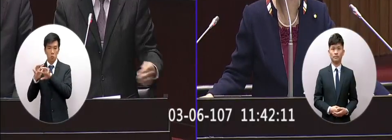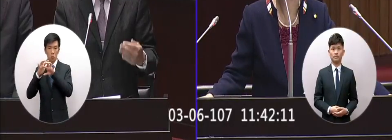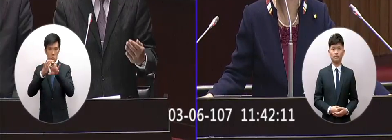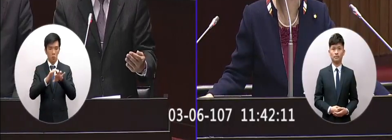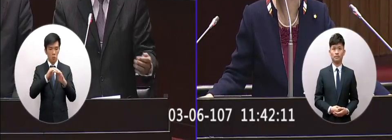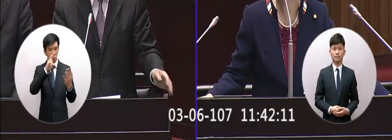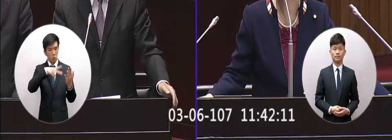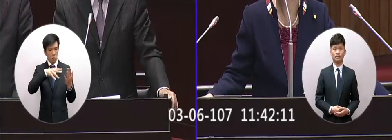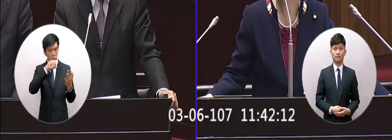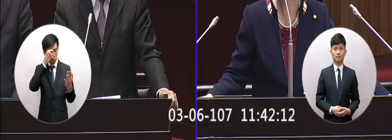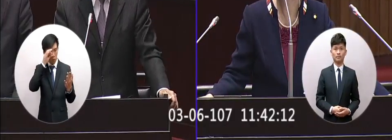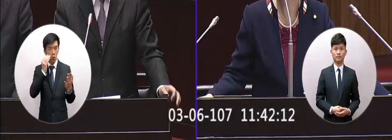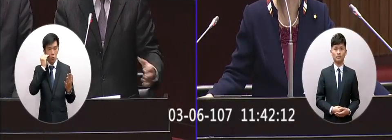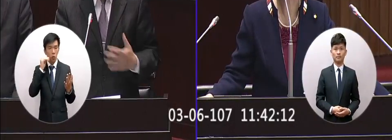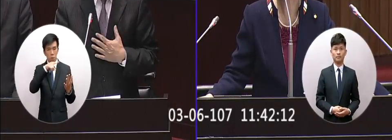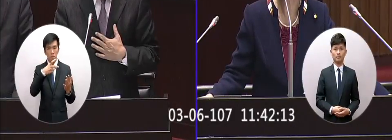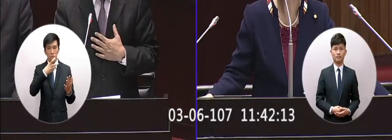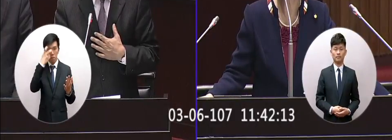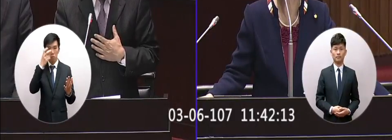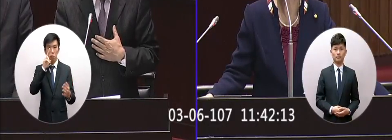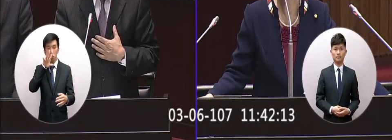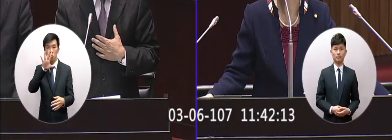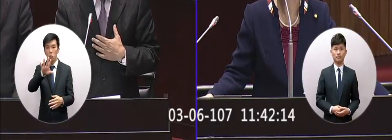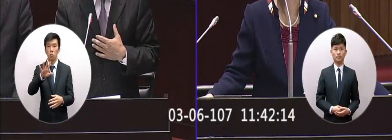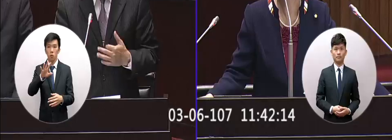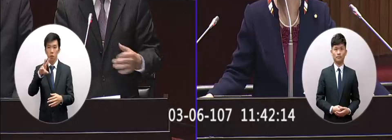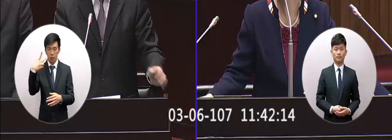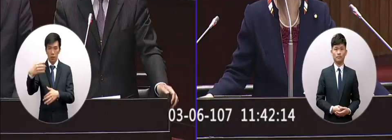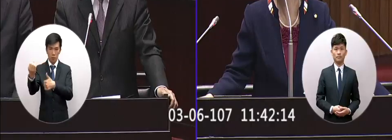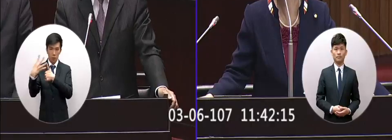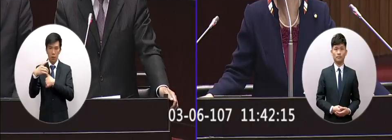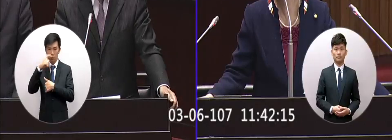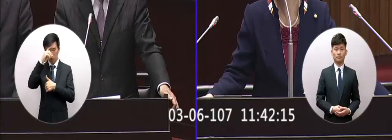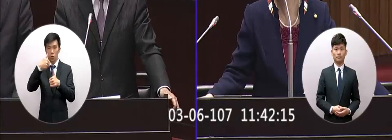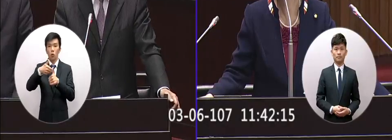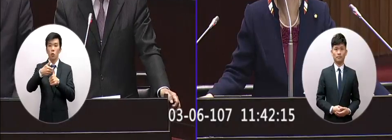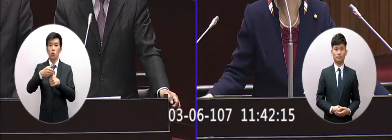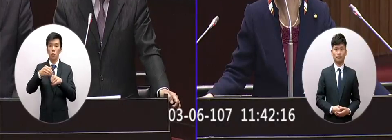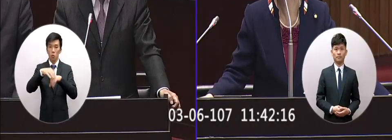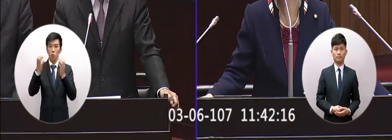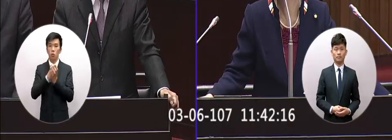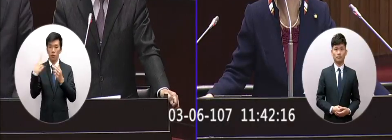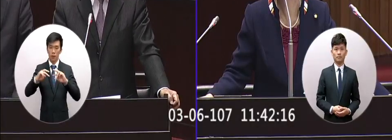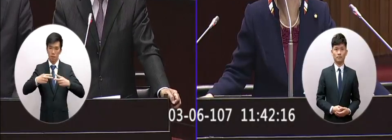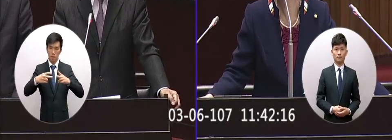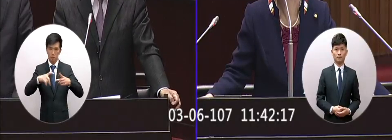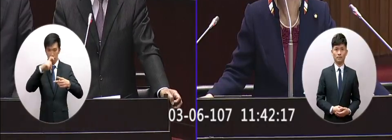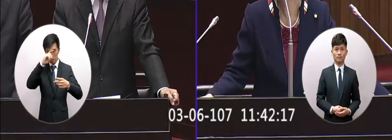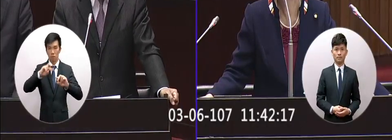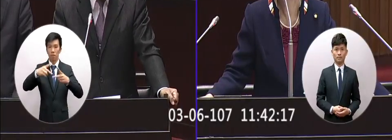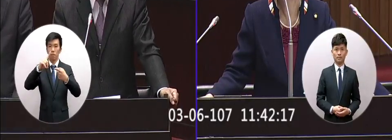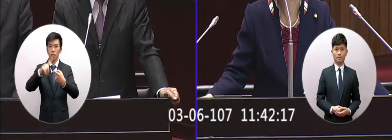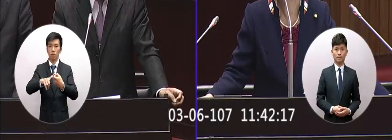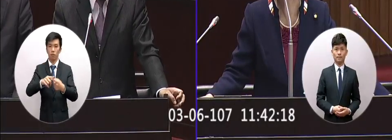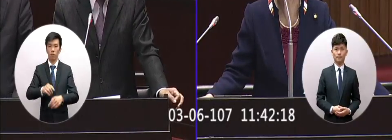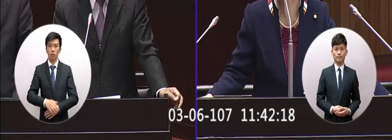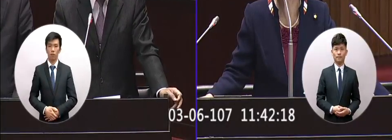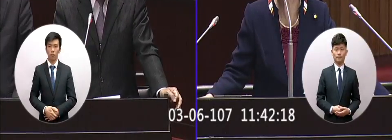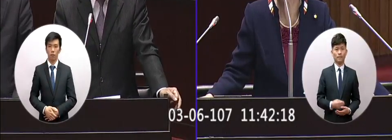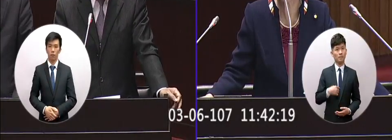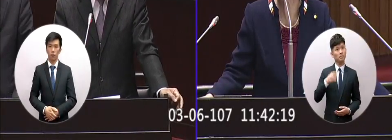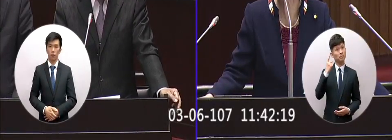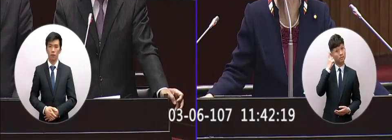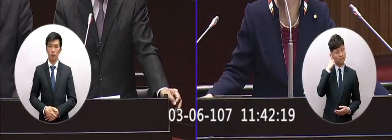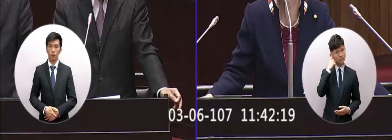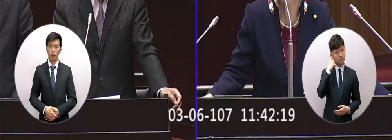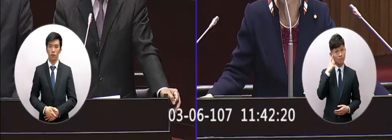典，如果有这样的一些疑义，应该让教育部尽快知道，我们透过审议的程序啊，把它做到最适切的这样的一个处理。 我想性